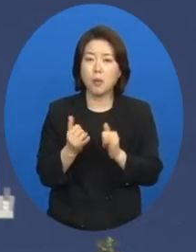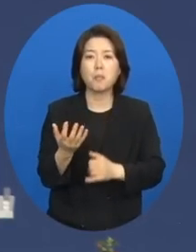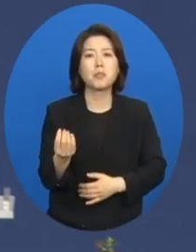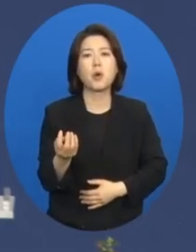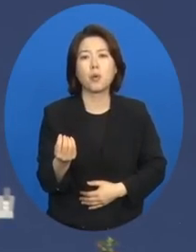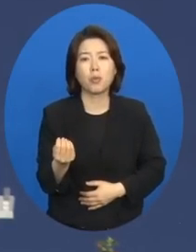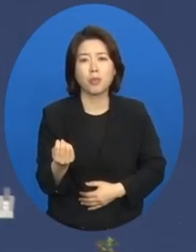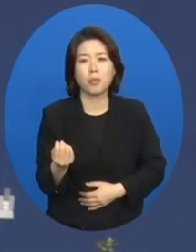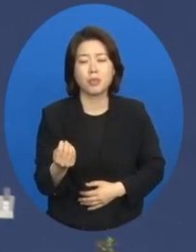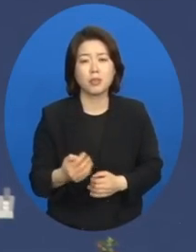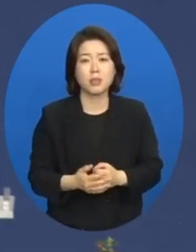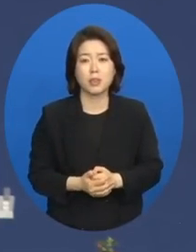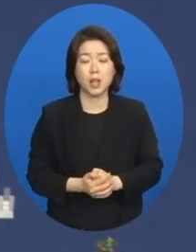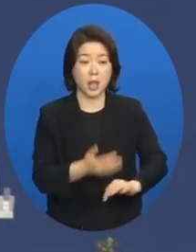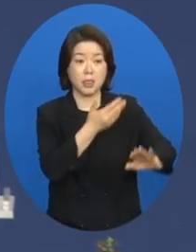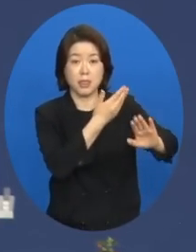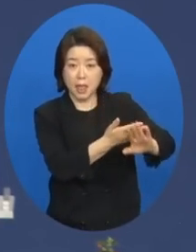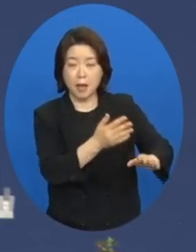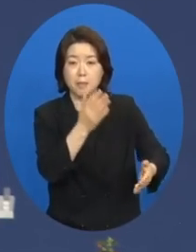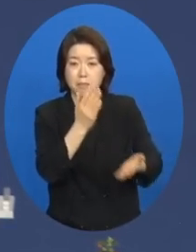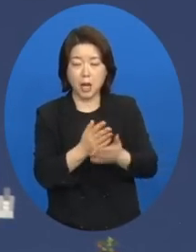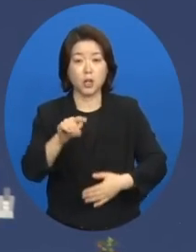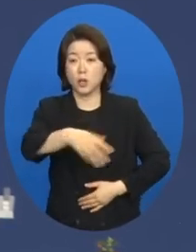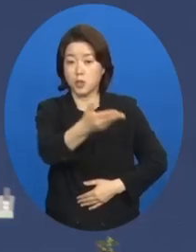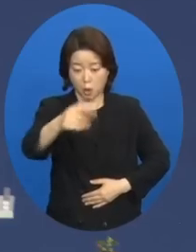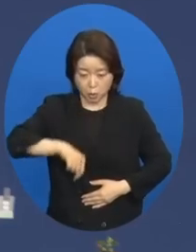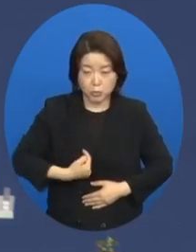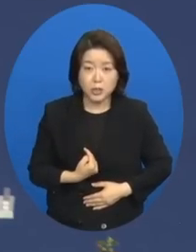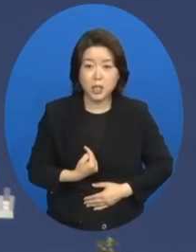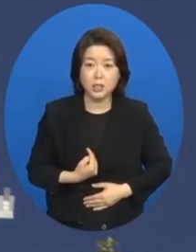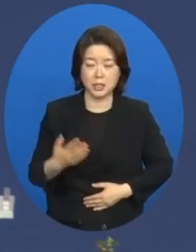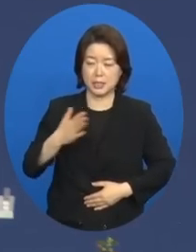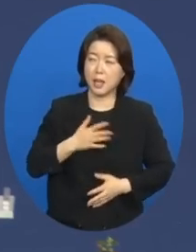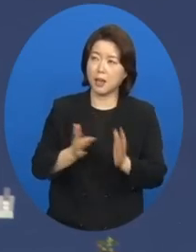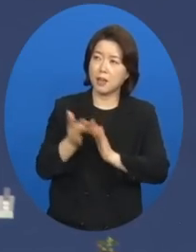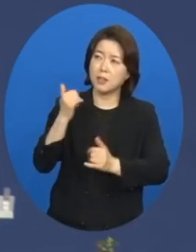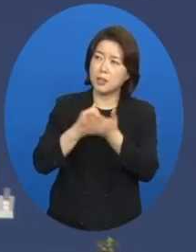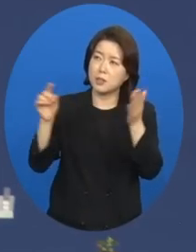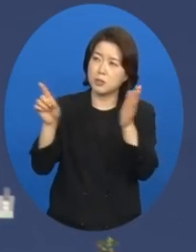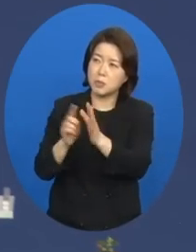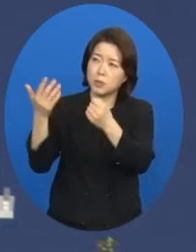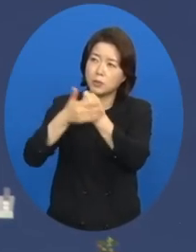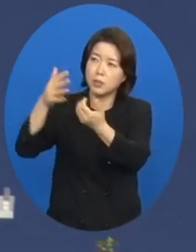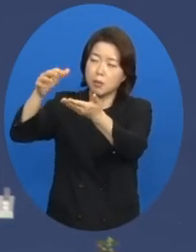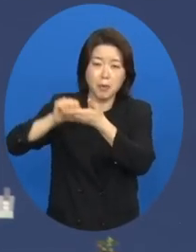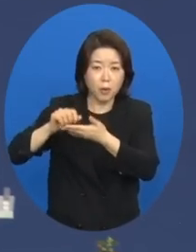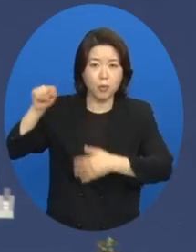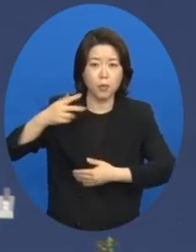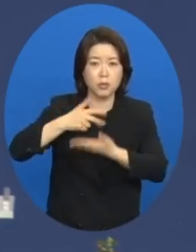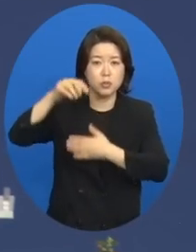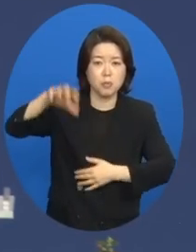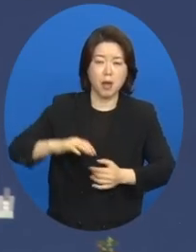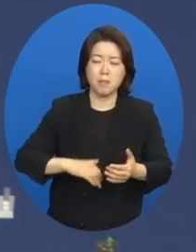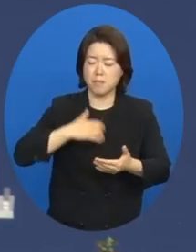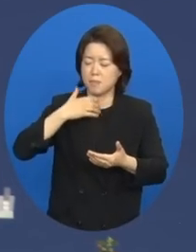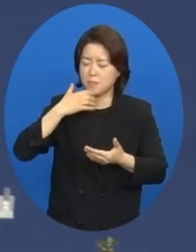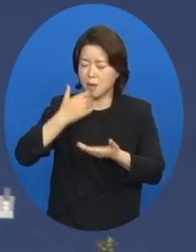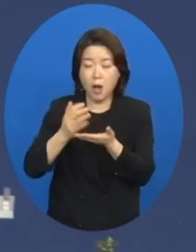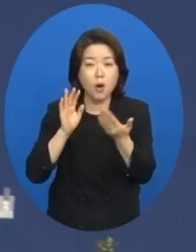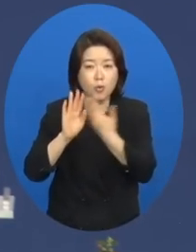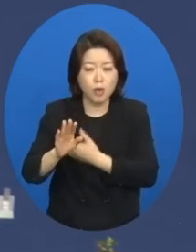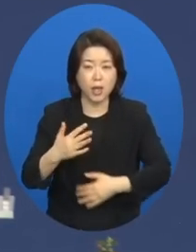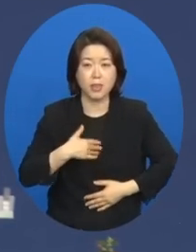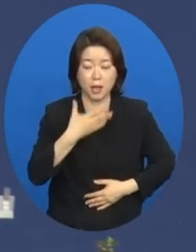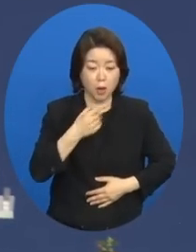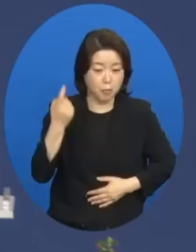될까요? 남 말고 여러분 자신은 내가 예수 믿고 은혜를 받고 주님 앞에 감격한 이후에 내가